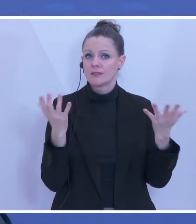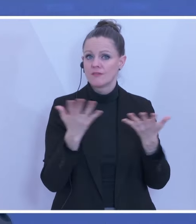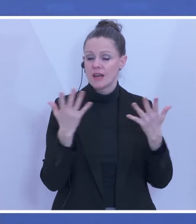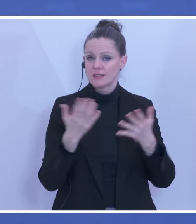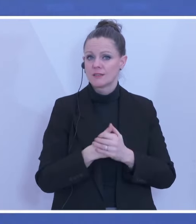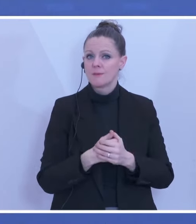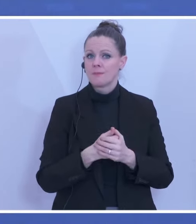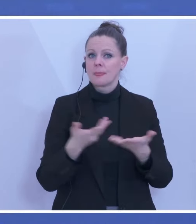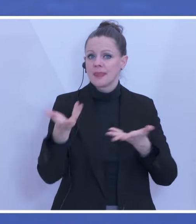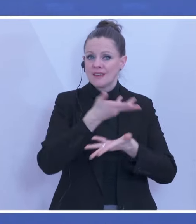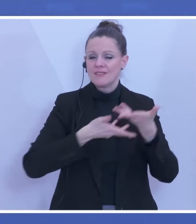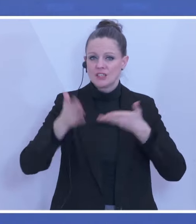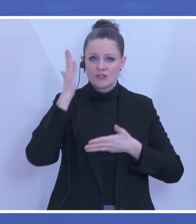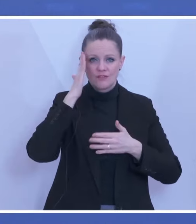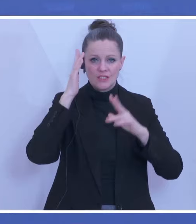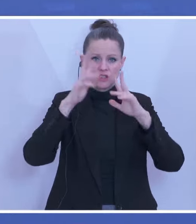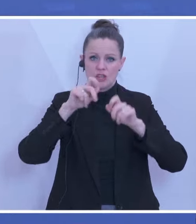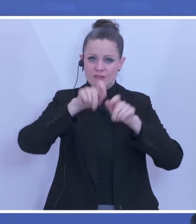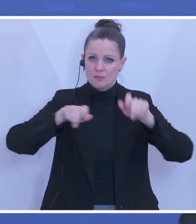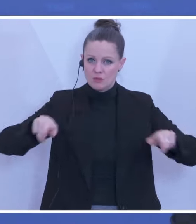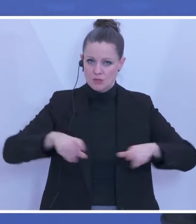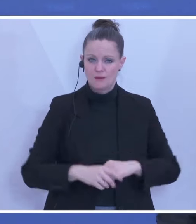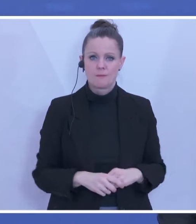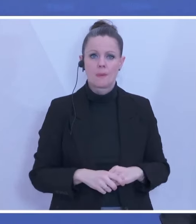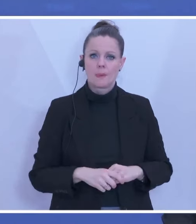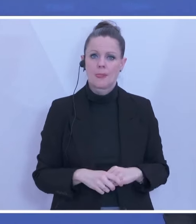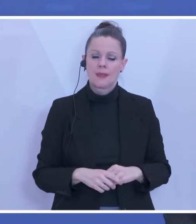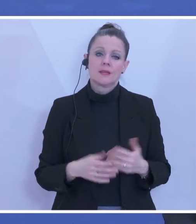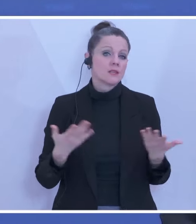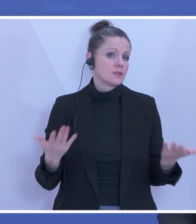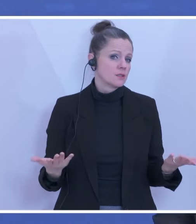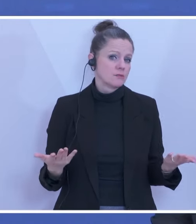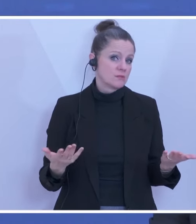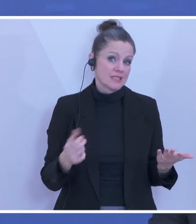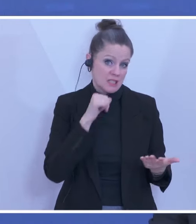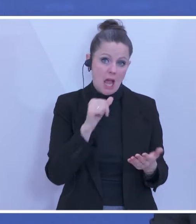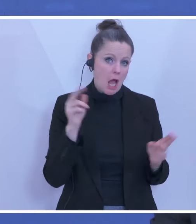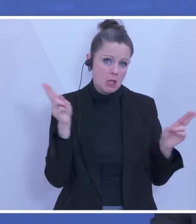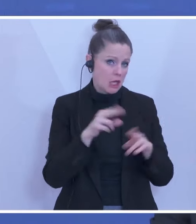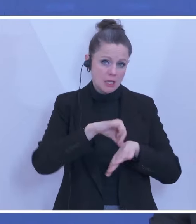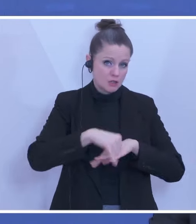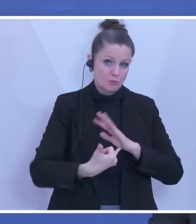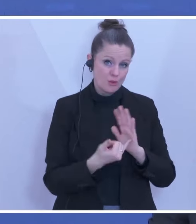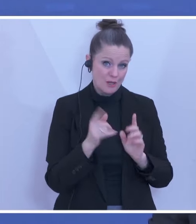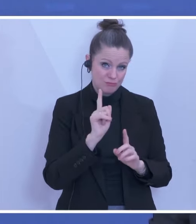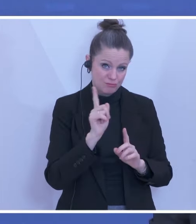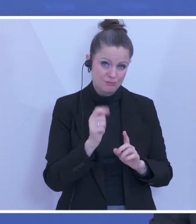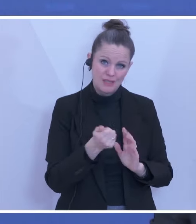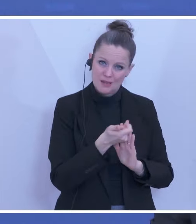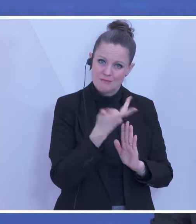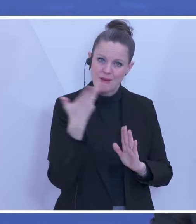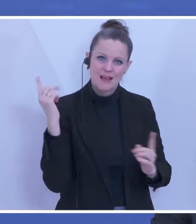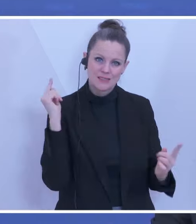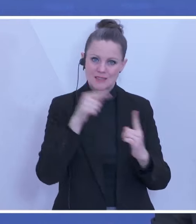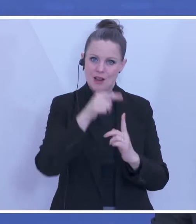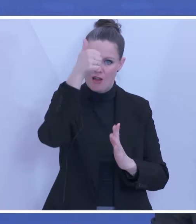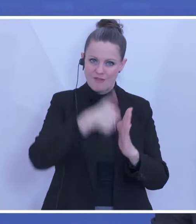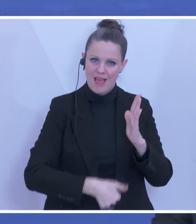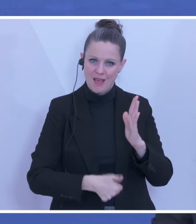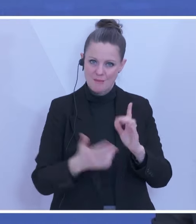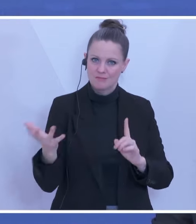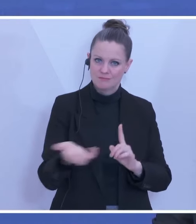Wirtschaftswissenschaftlern an dieser Stelle. Das ist einmal nicht klein, kann ich nur sagen. Und das würde mehrere Ziele auf einmal bringen,